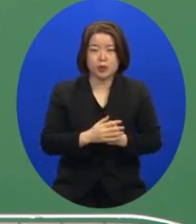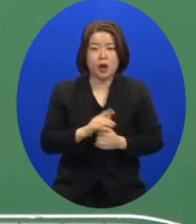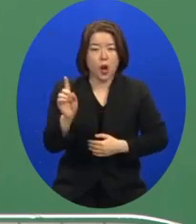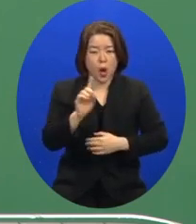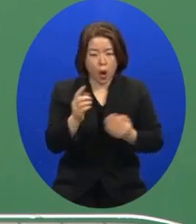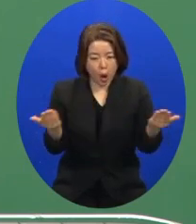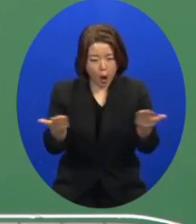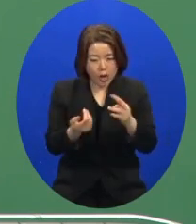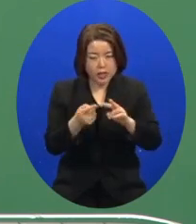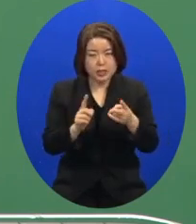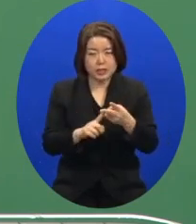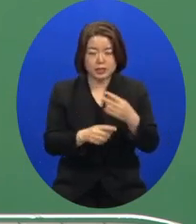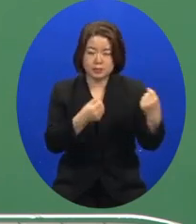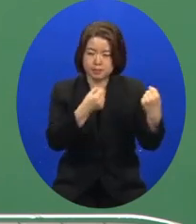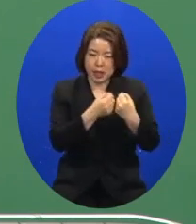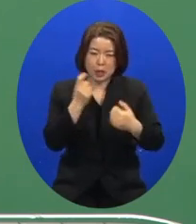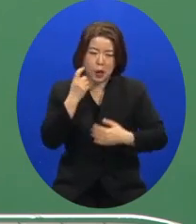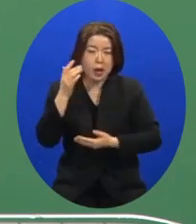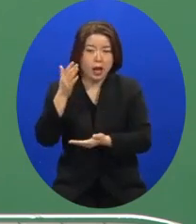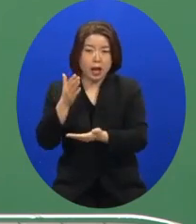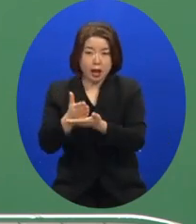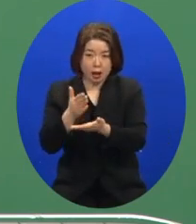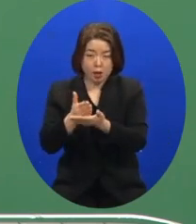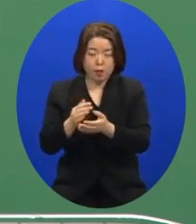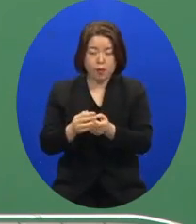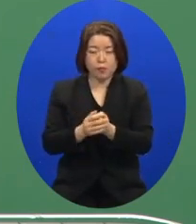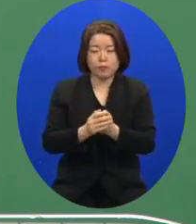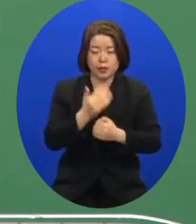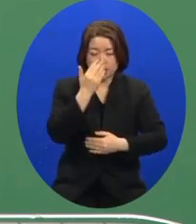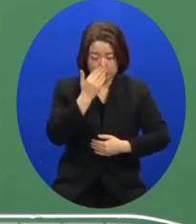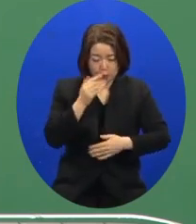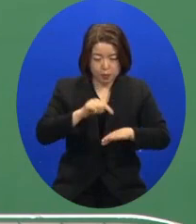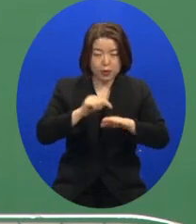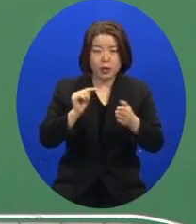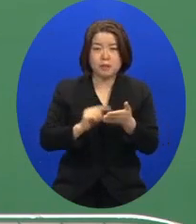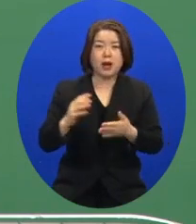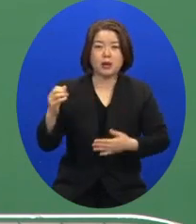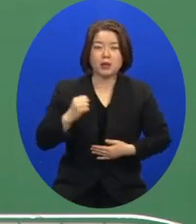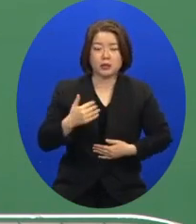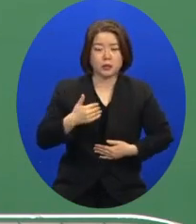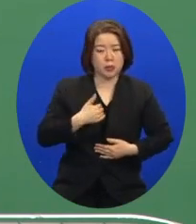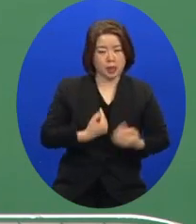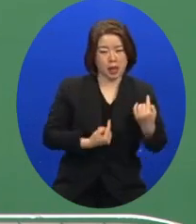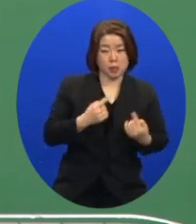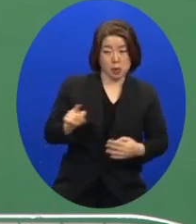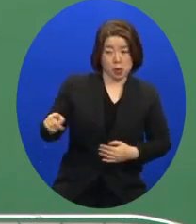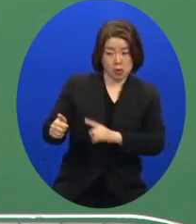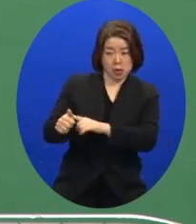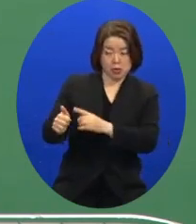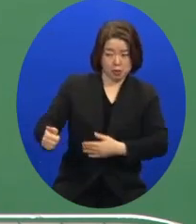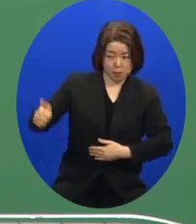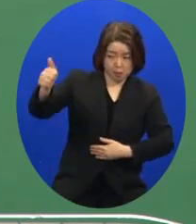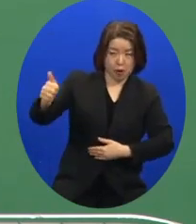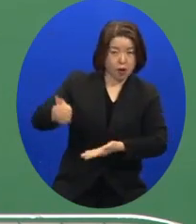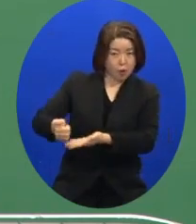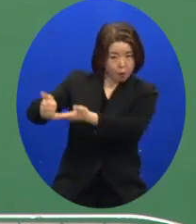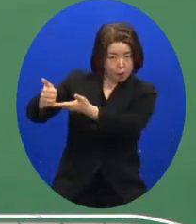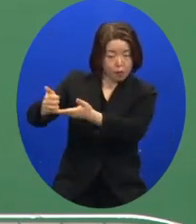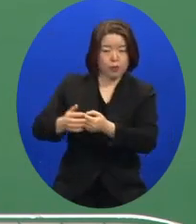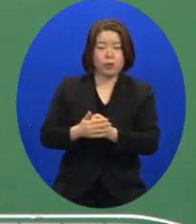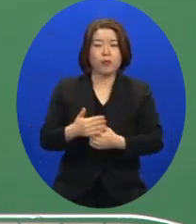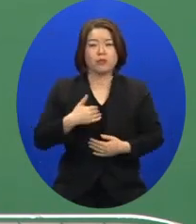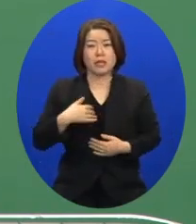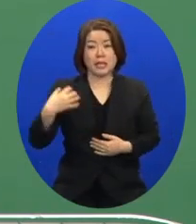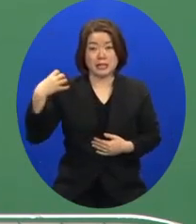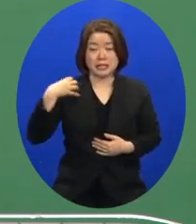어떤 일이든지 다툼이나 허용으로 하지 않고 겸손한 마음으로 자기보다 남을 낮게 여기고 내 책임을